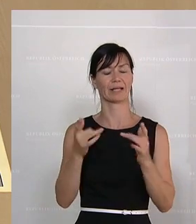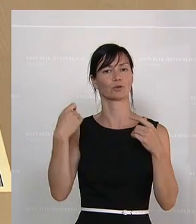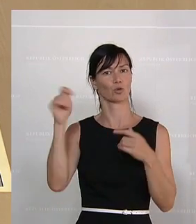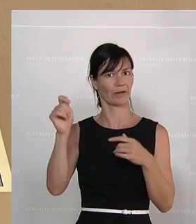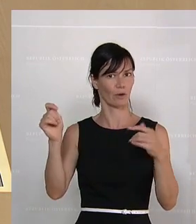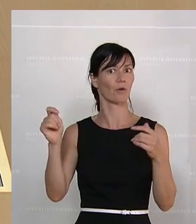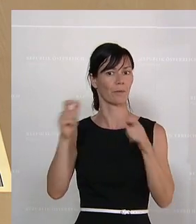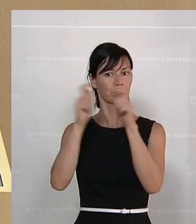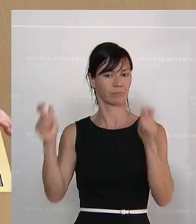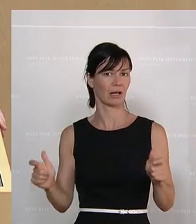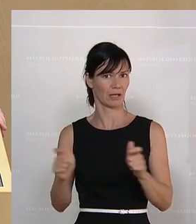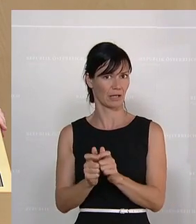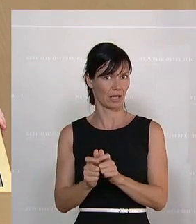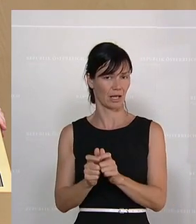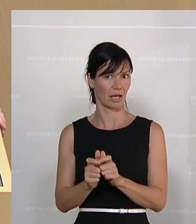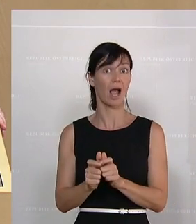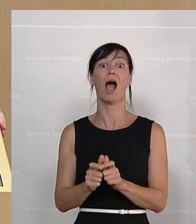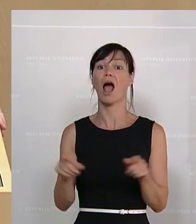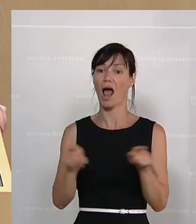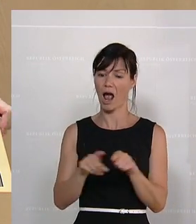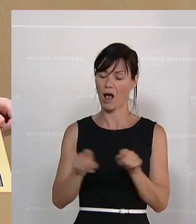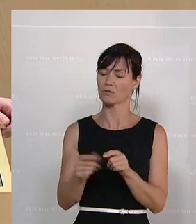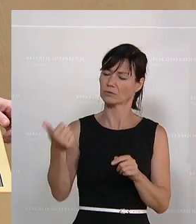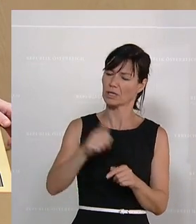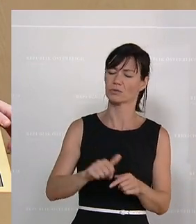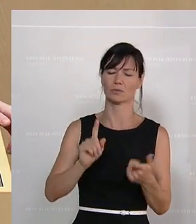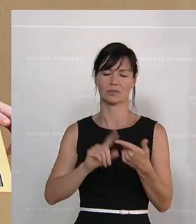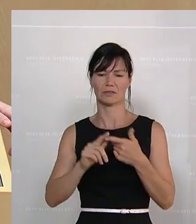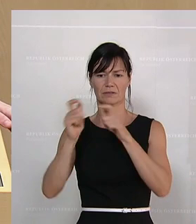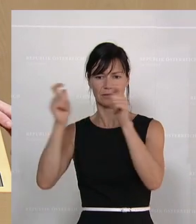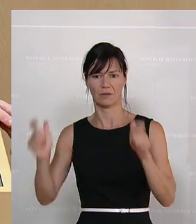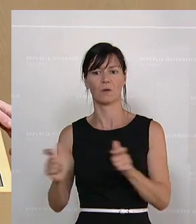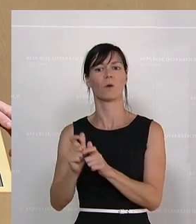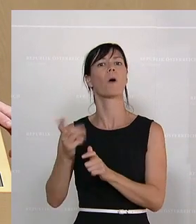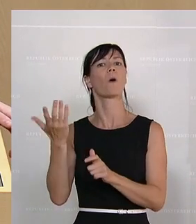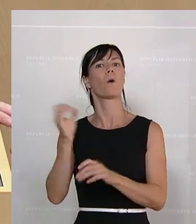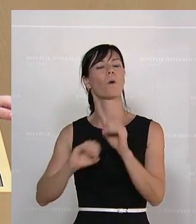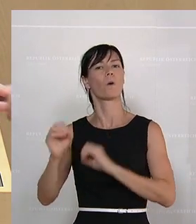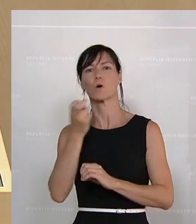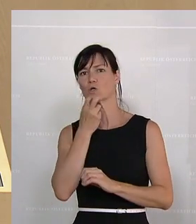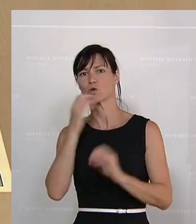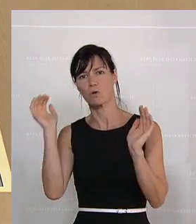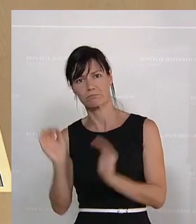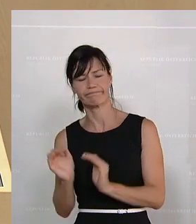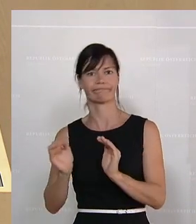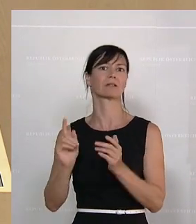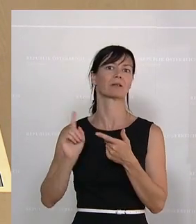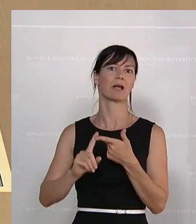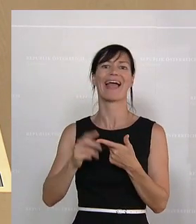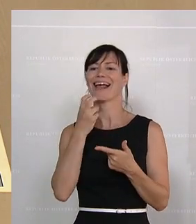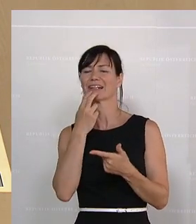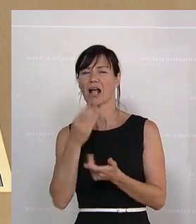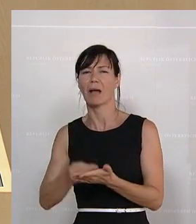entsprechenden senkungen ökostrom pauschale abgaben der elektrizitäts abgaben etc